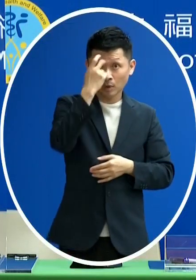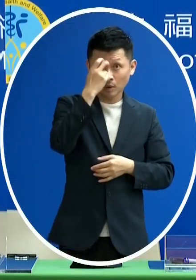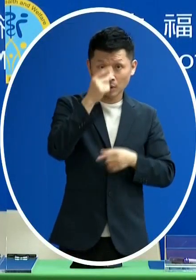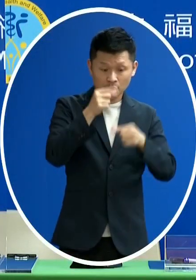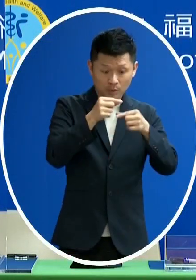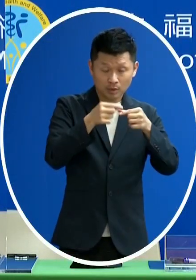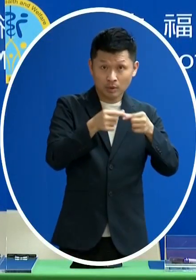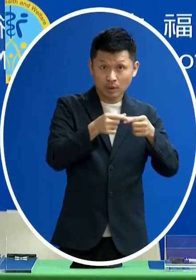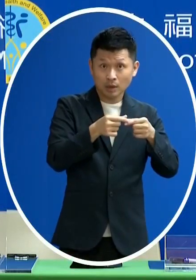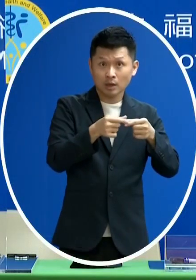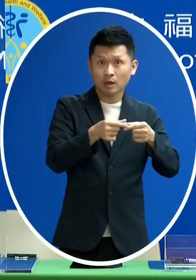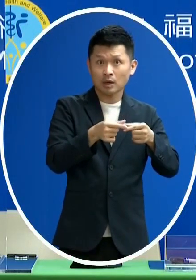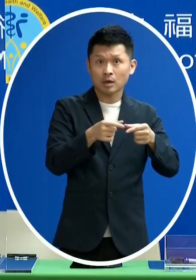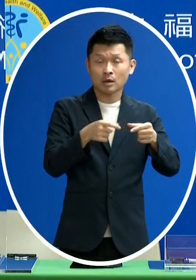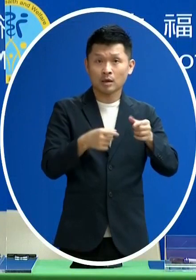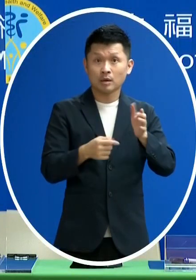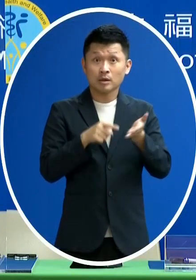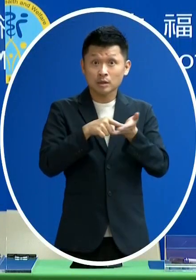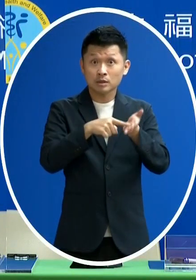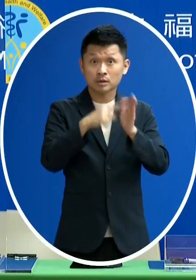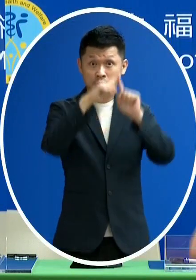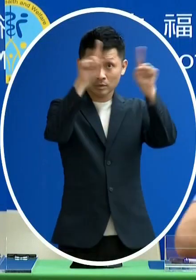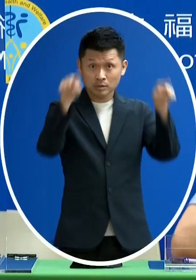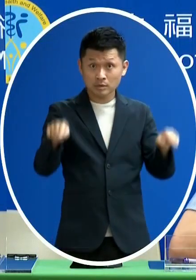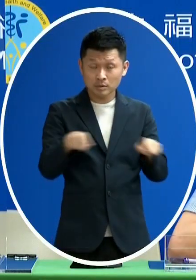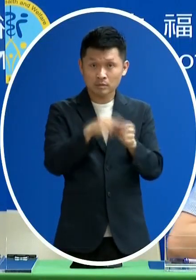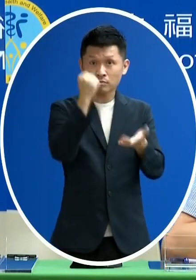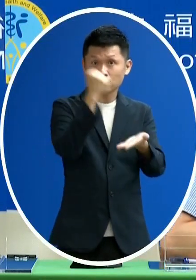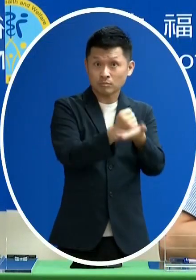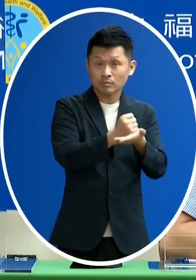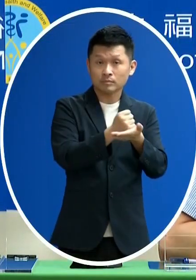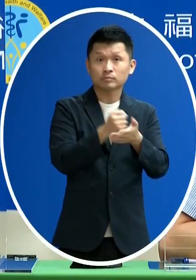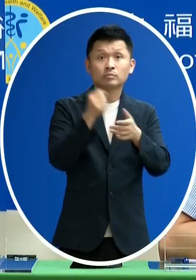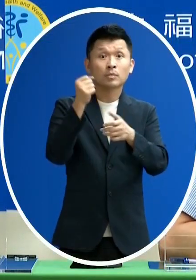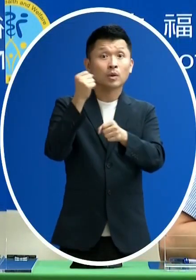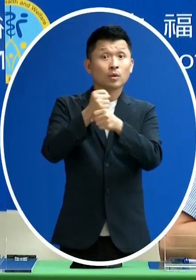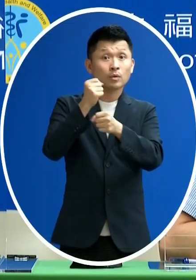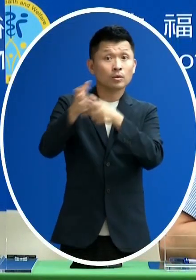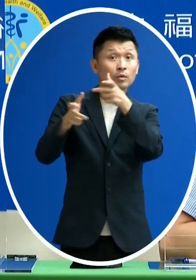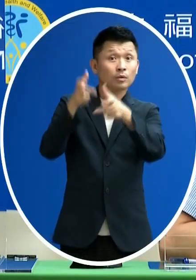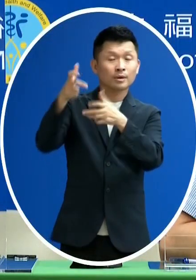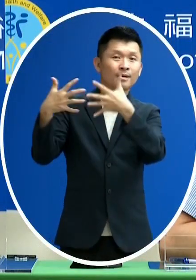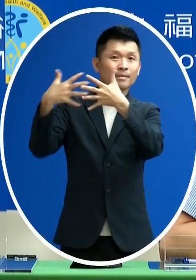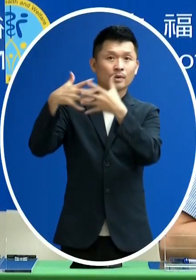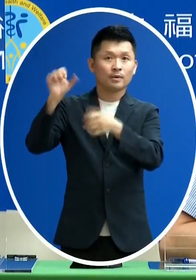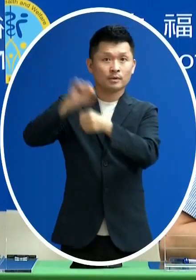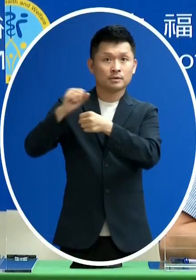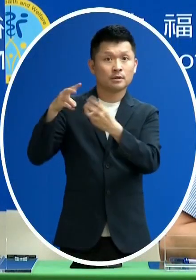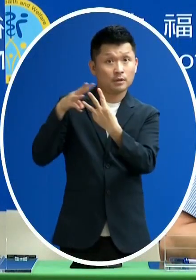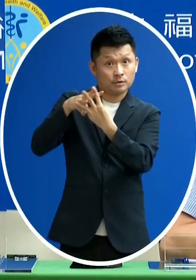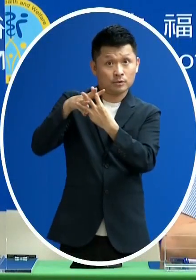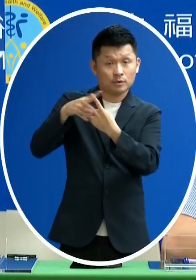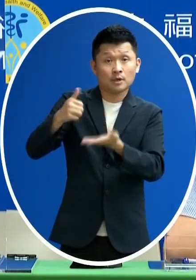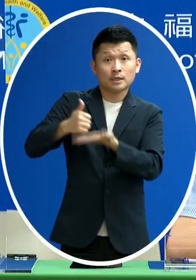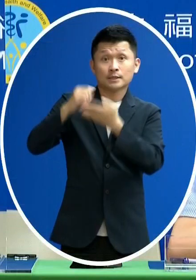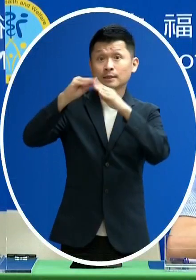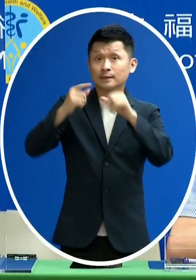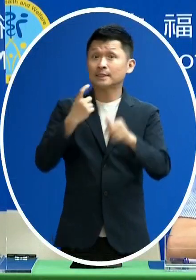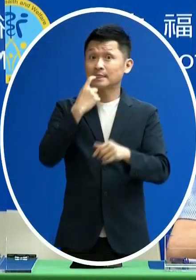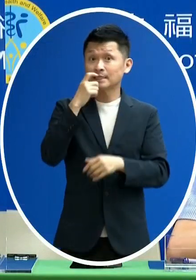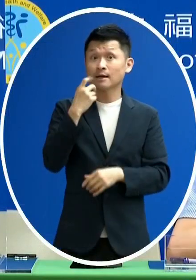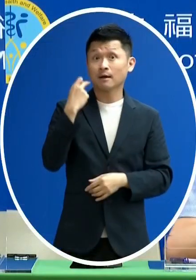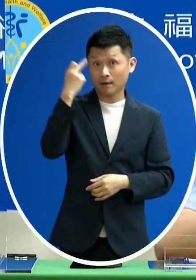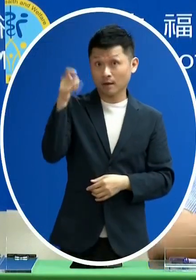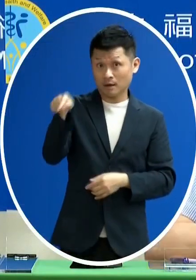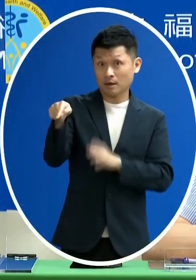书的这个上面已经有名列了，它的制造厂是在美国加州圣地亚哥。那另外，